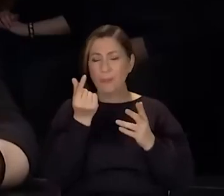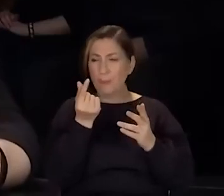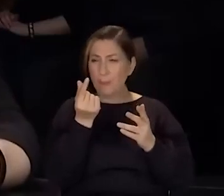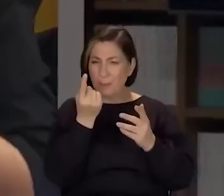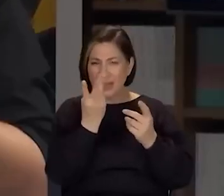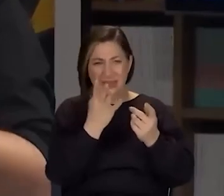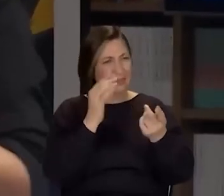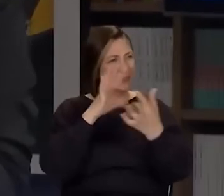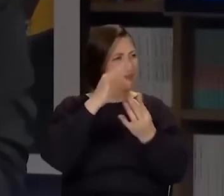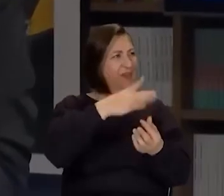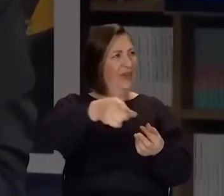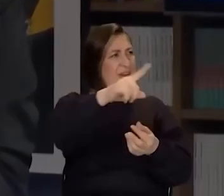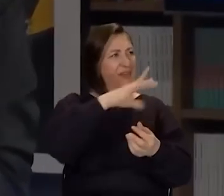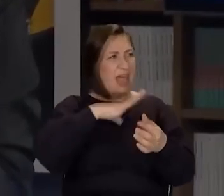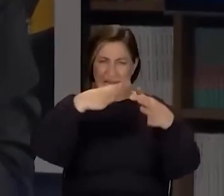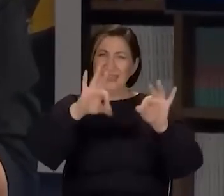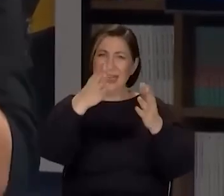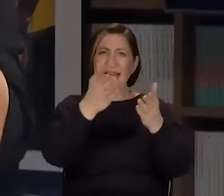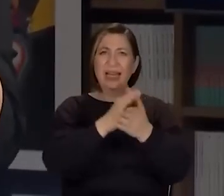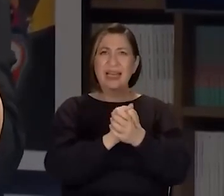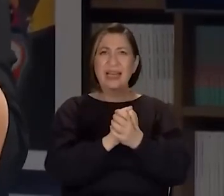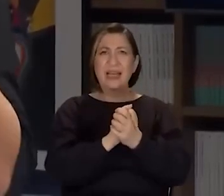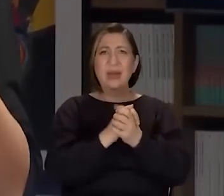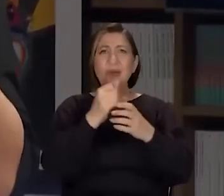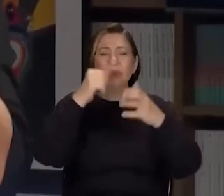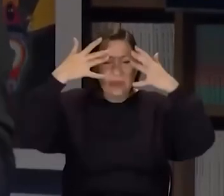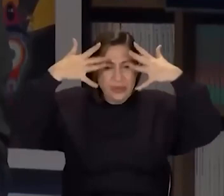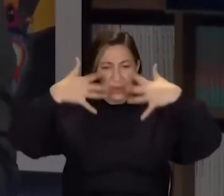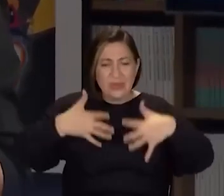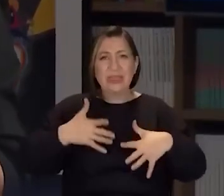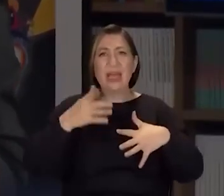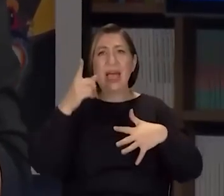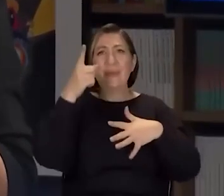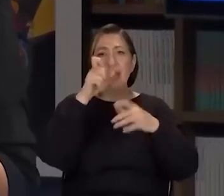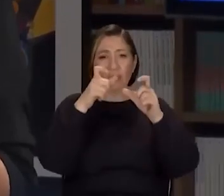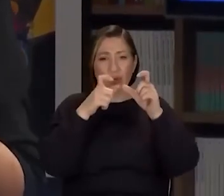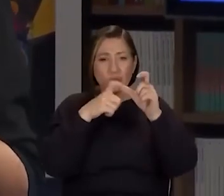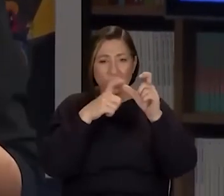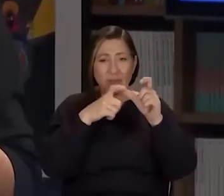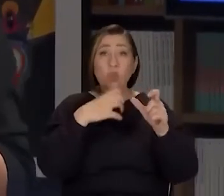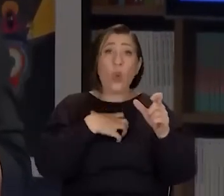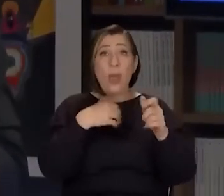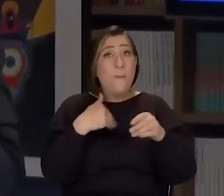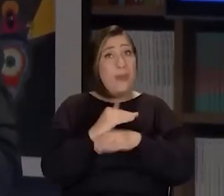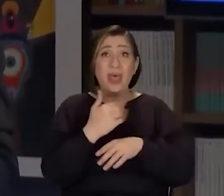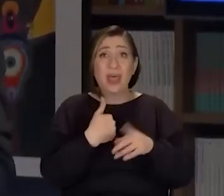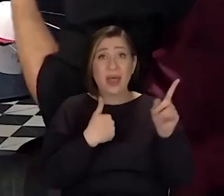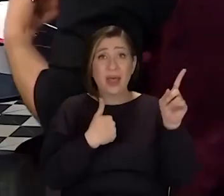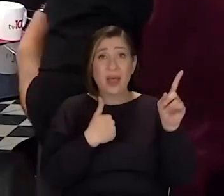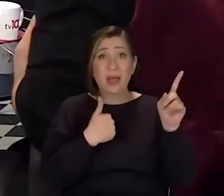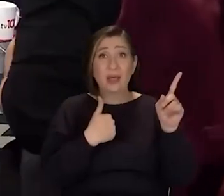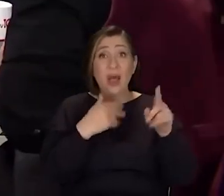kişi var orada. Şunu hazırlayıver. Bence bu sucuk gibiyim. Aylardan Şubat ve Konya'dayız. Bunu yaşadım abi ben. Hmm.